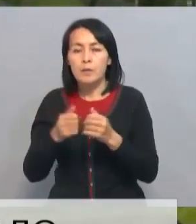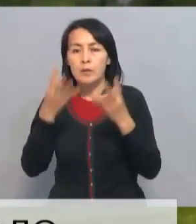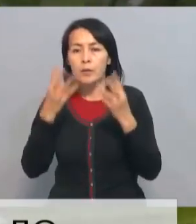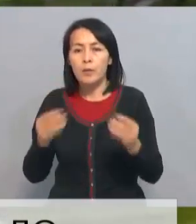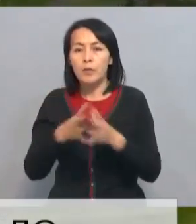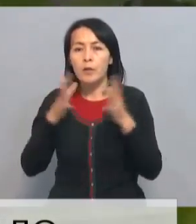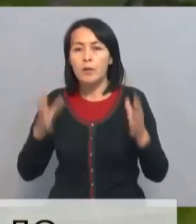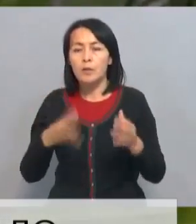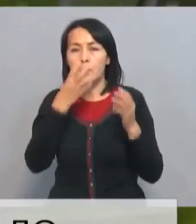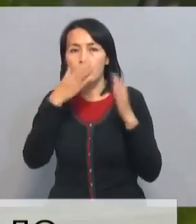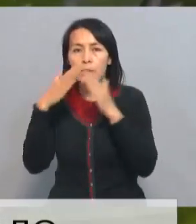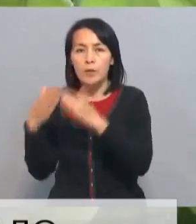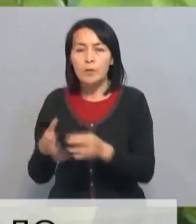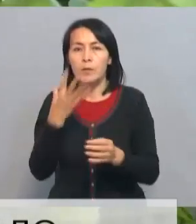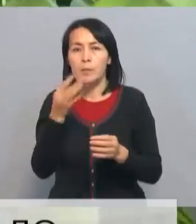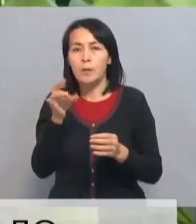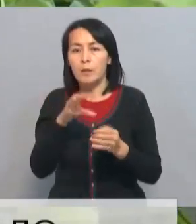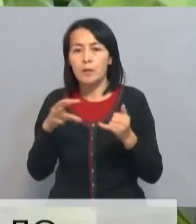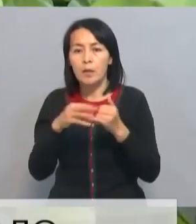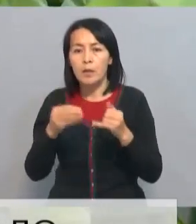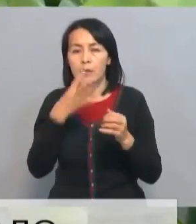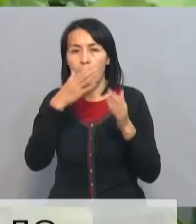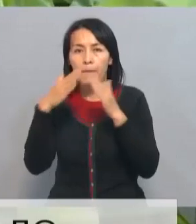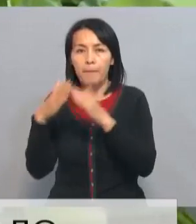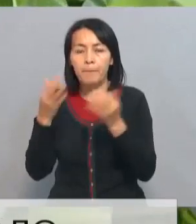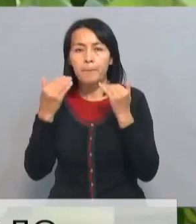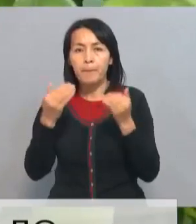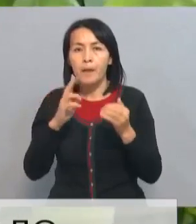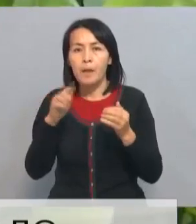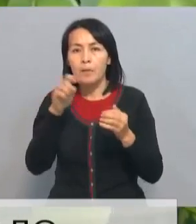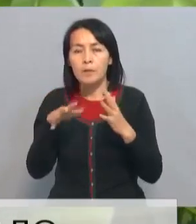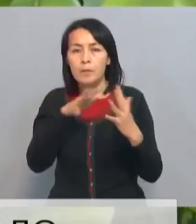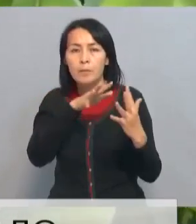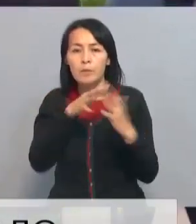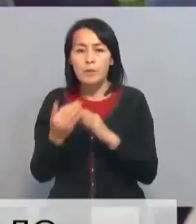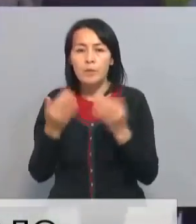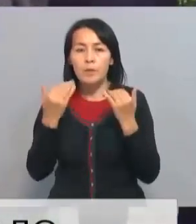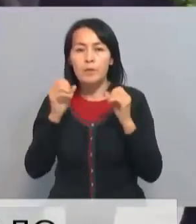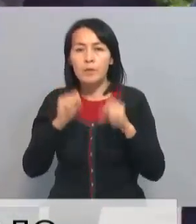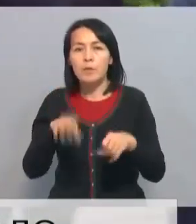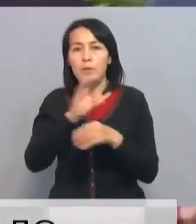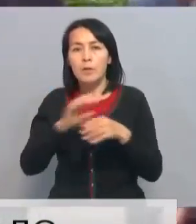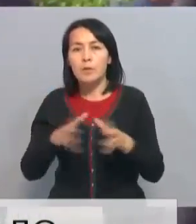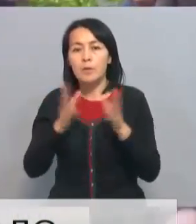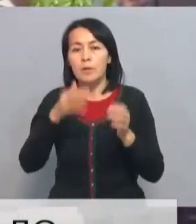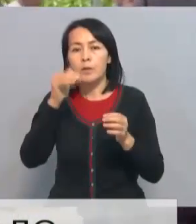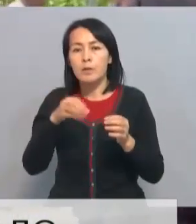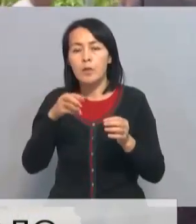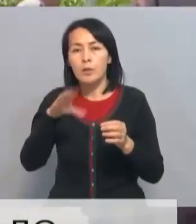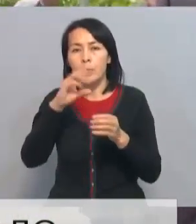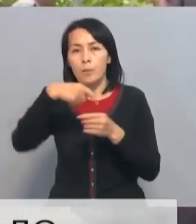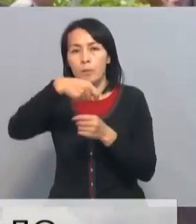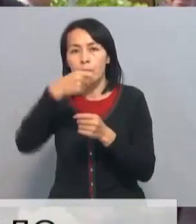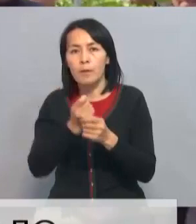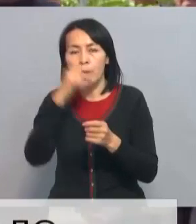расширит тепличные угодья на 5 гектаров. Теплица, расположенная в Кайнарбулакском сельском округе, позволяет производить около 1000 тонн